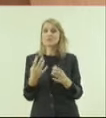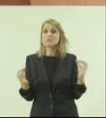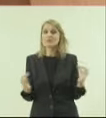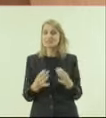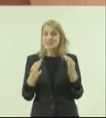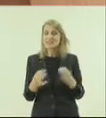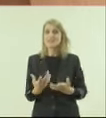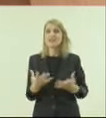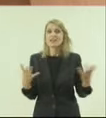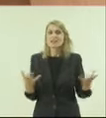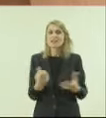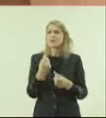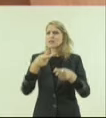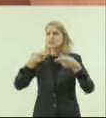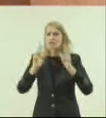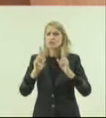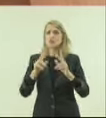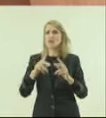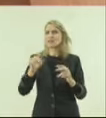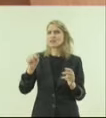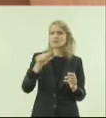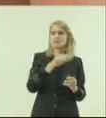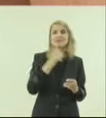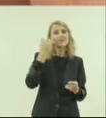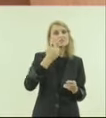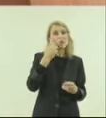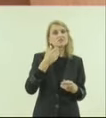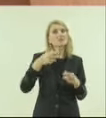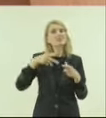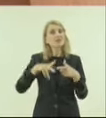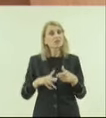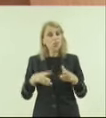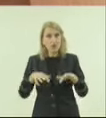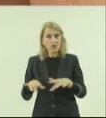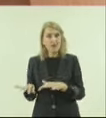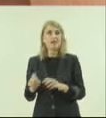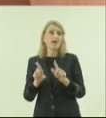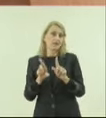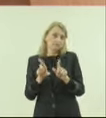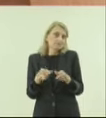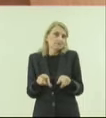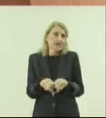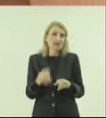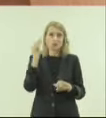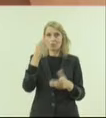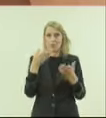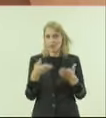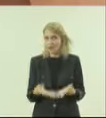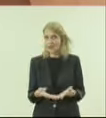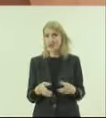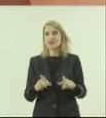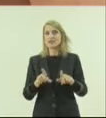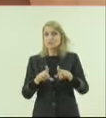предизвикателства и да намират решения, използвайки технологите. Така че както България, така и Европа има още